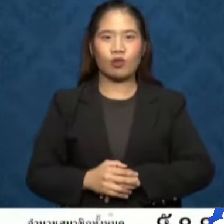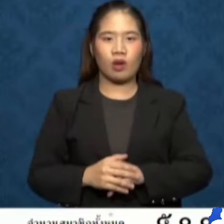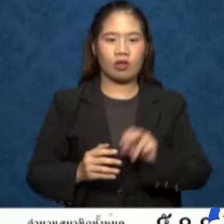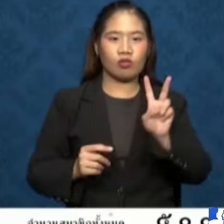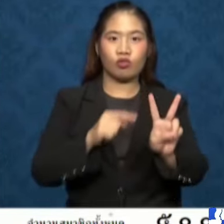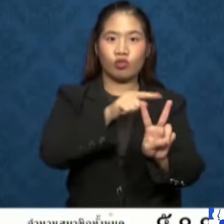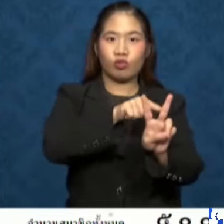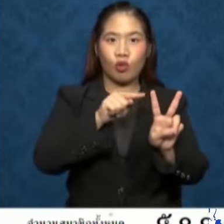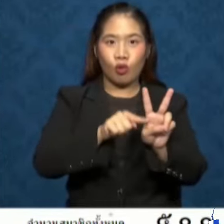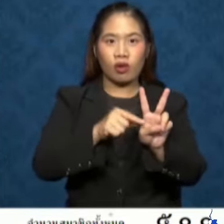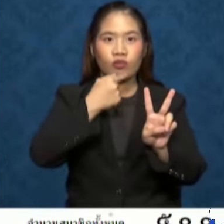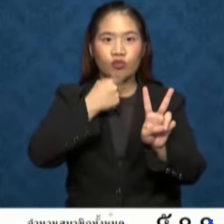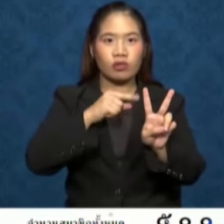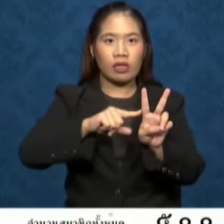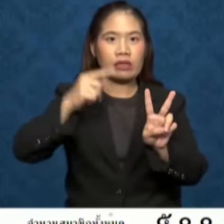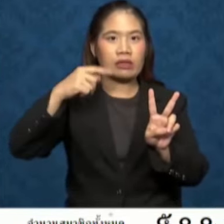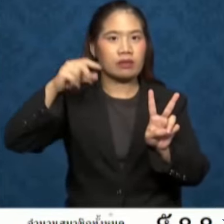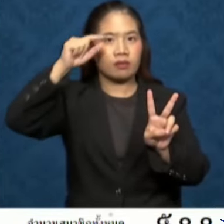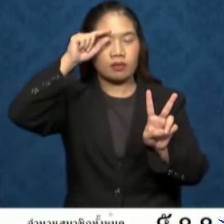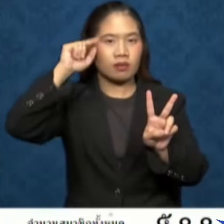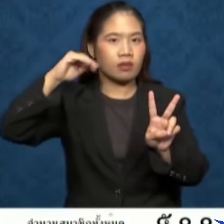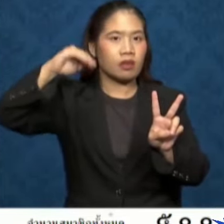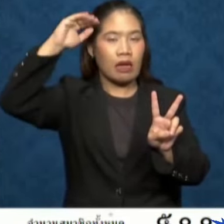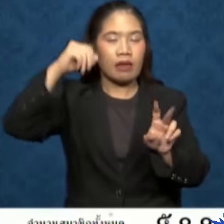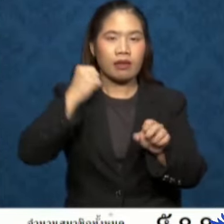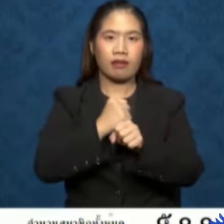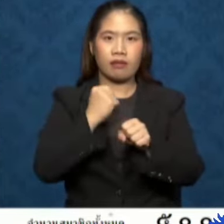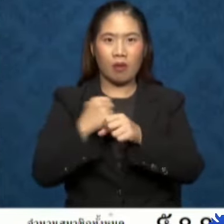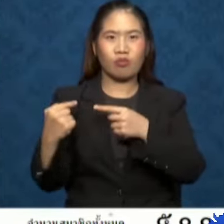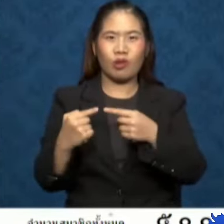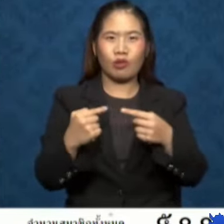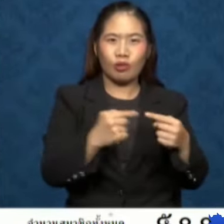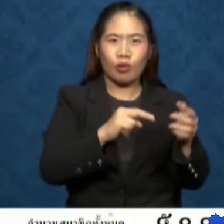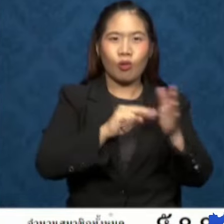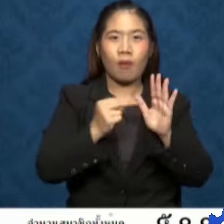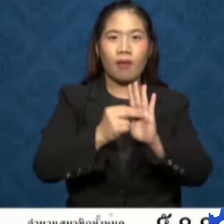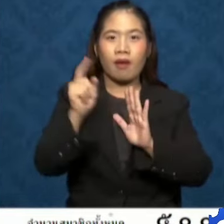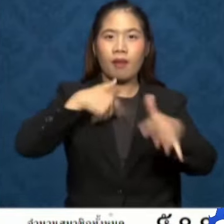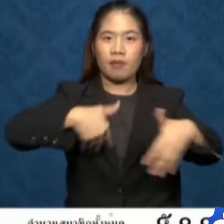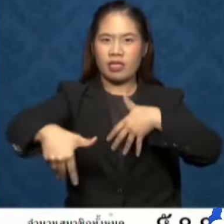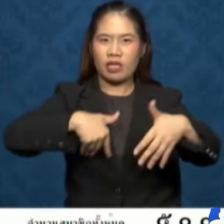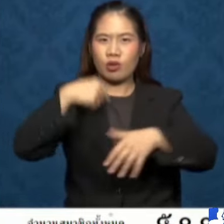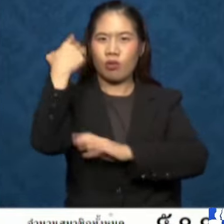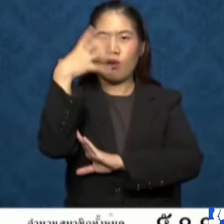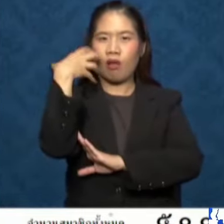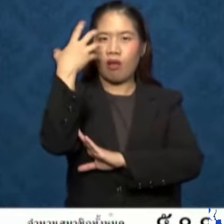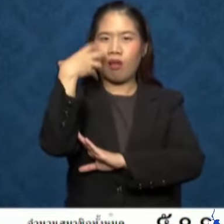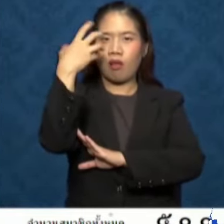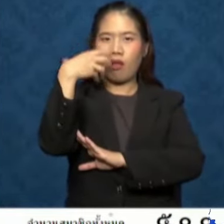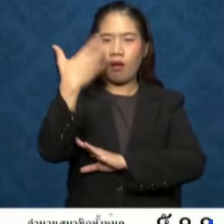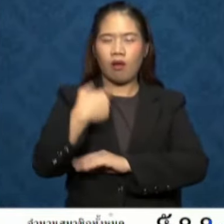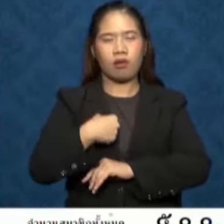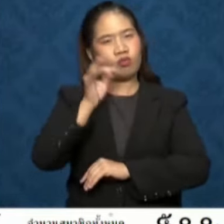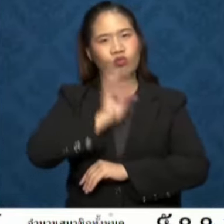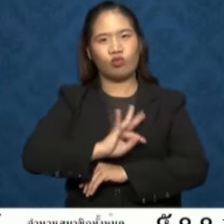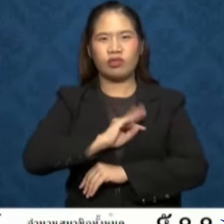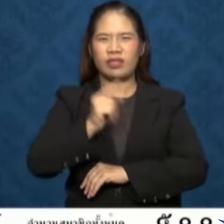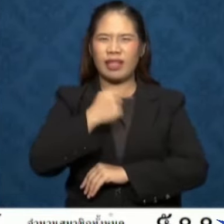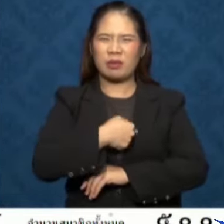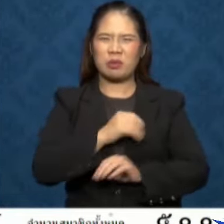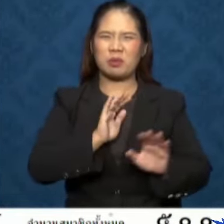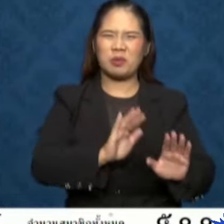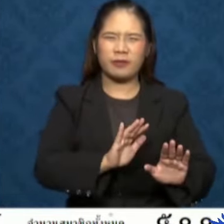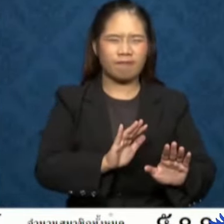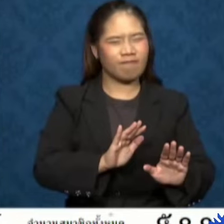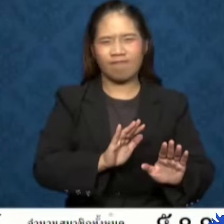เศรษฐายังคงฝืนทำแบบนี้ต่อไปก็จะยิ่งทำให้ประชาชนที่ถูกหลอกรู้สึกไม่ไว้วางใจ